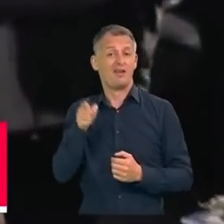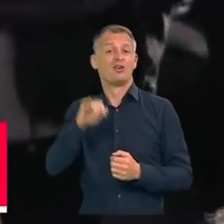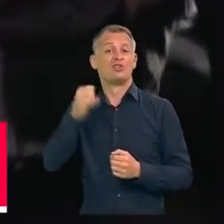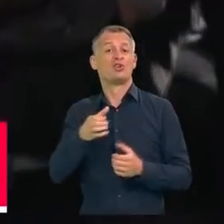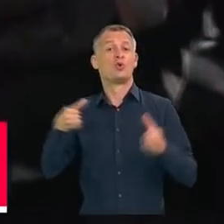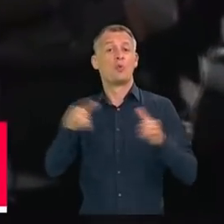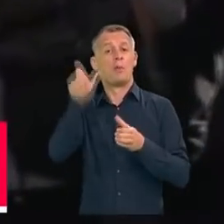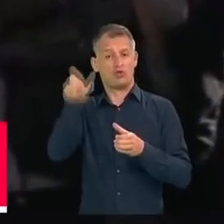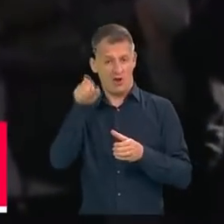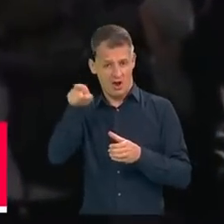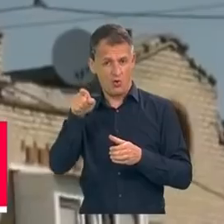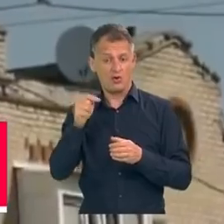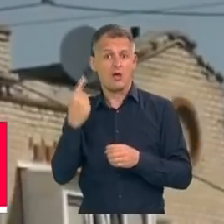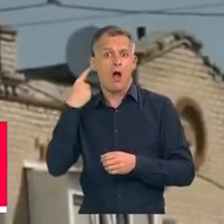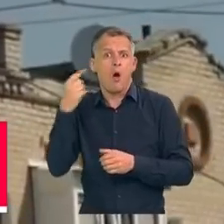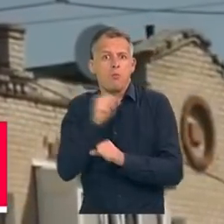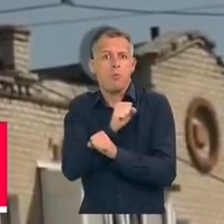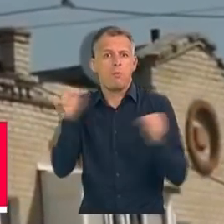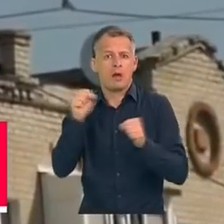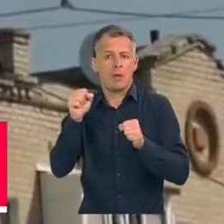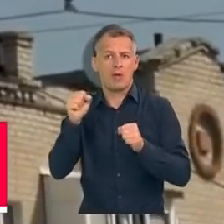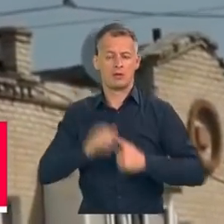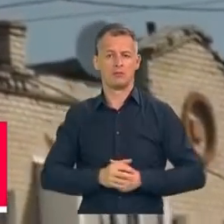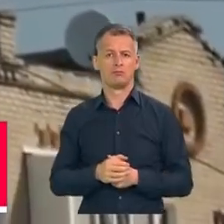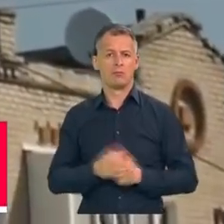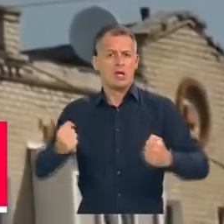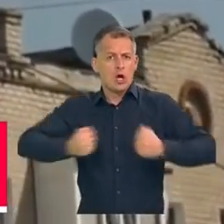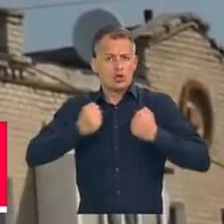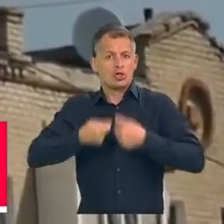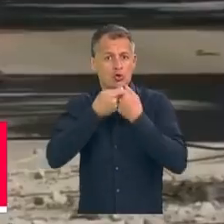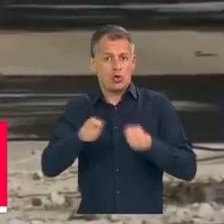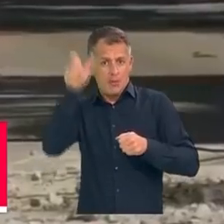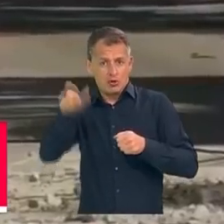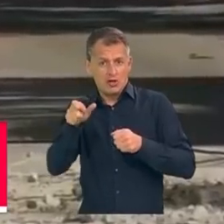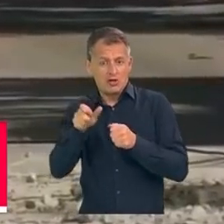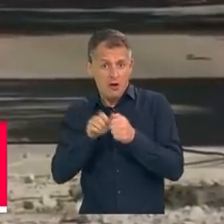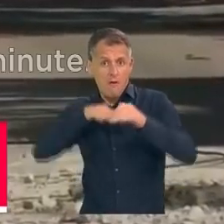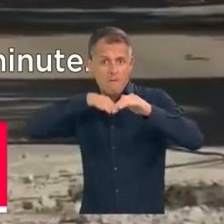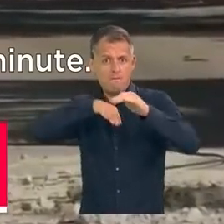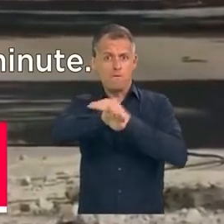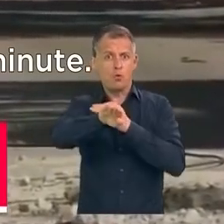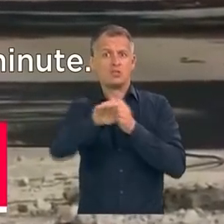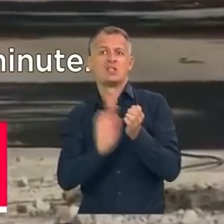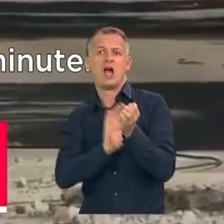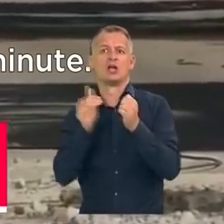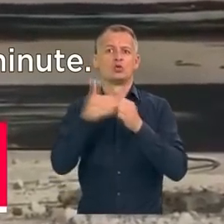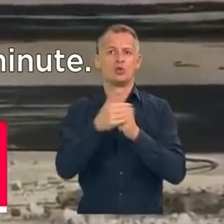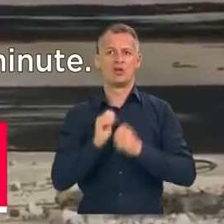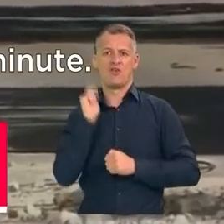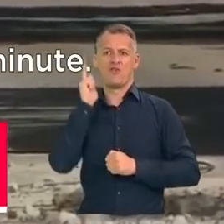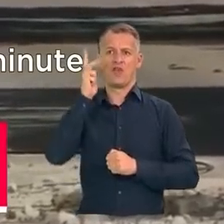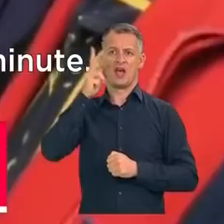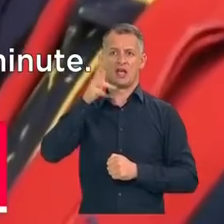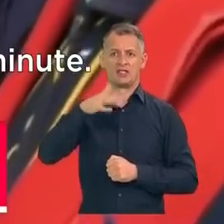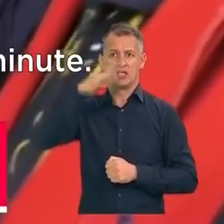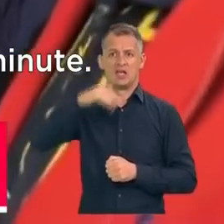parte trec, se aud bombardamente pe fundal. Îngroziți, toți oamenii fug să se adăpostească. Every day is like this,